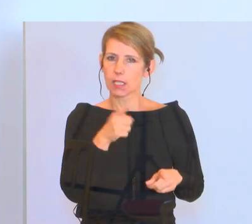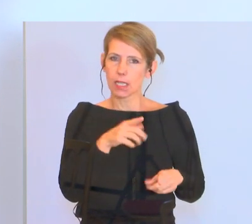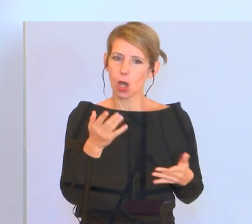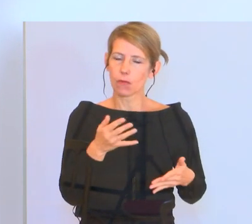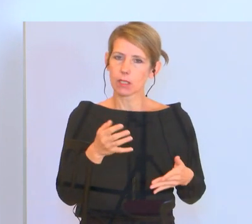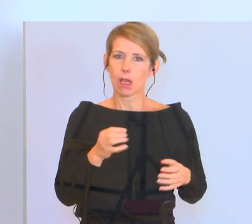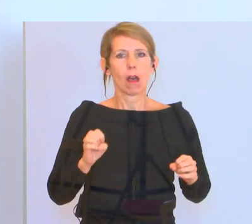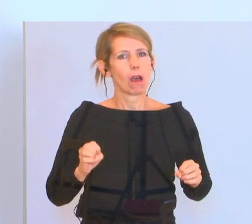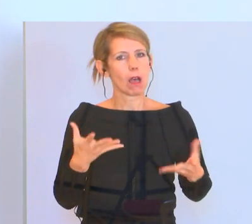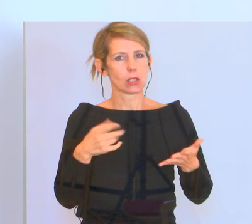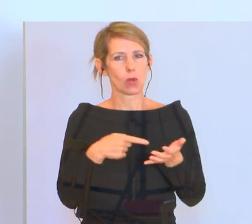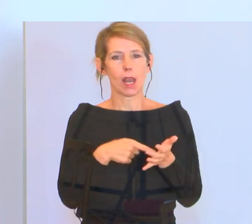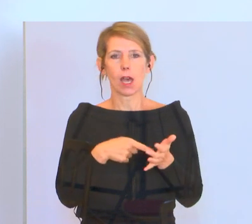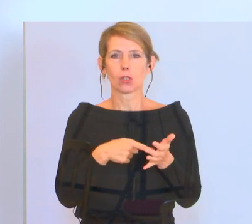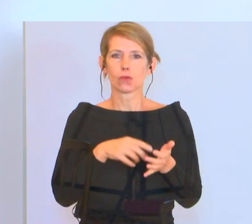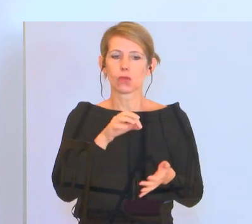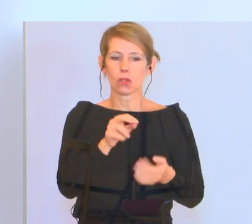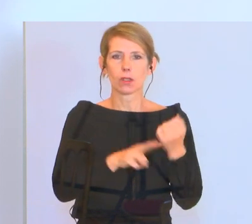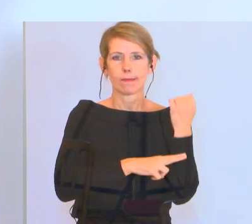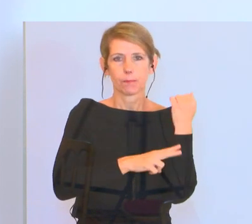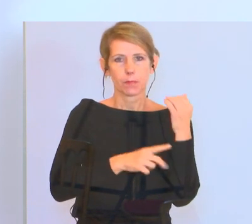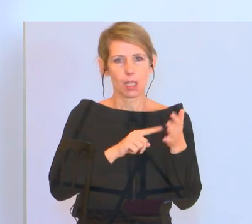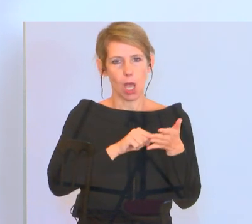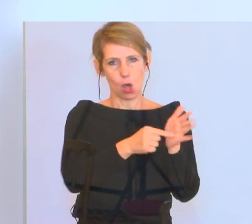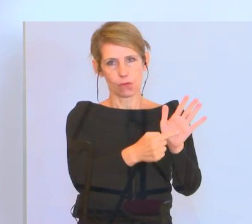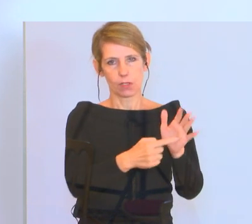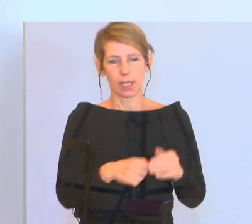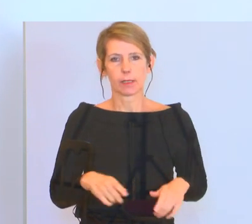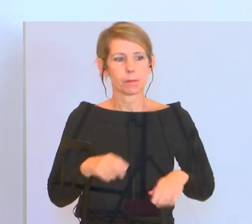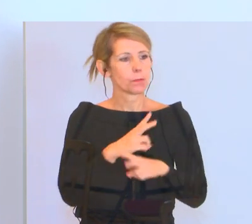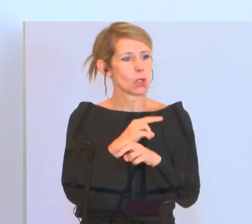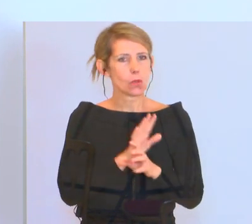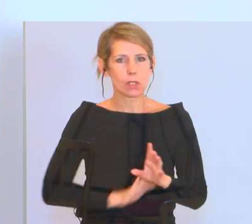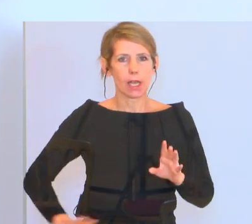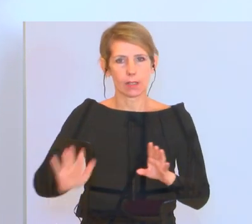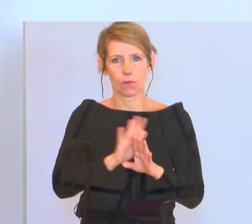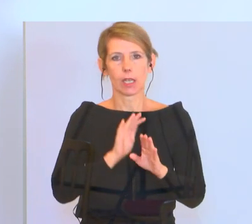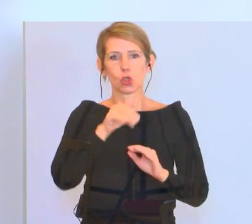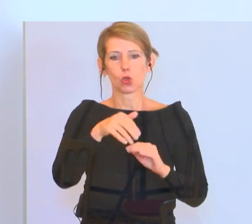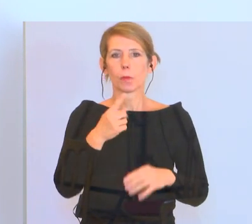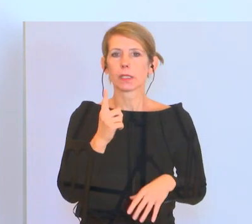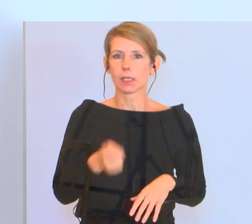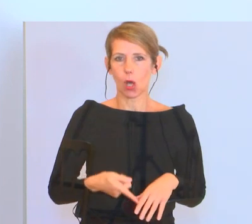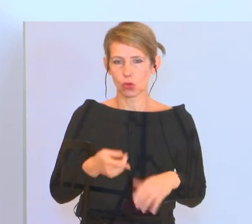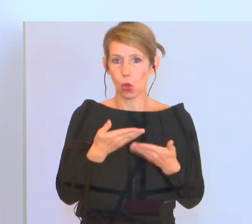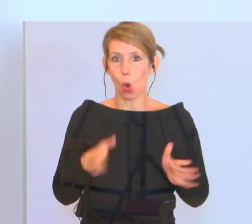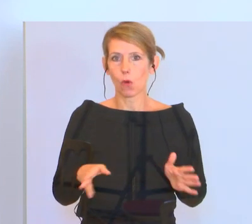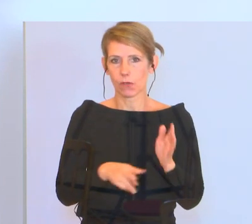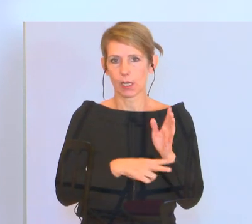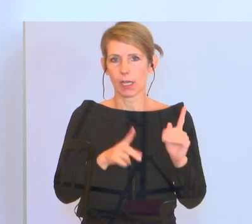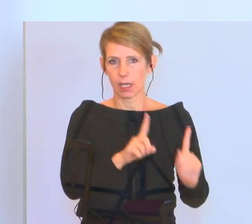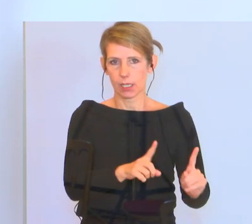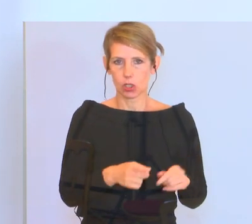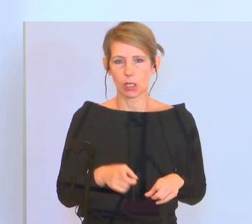aktuelle Herausforderungen in der Lehrlingsausbildung aufzuzeigen. Es gibt österreichweit weiter über 1000 offene Lehrstellen und parallel dazu